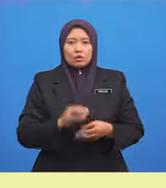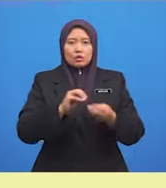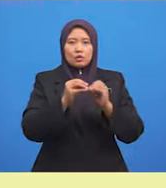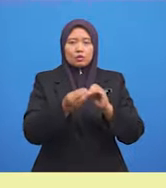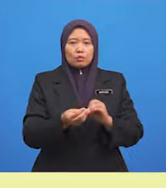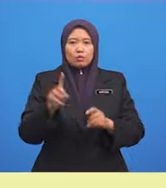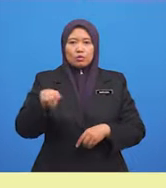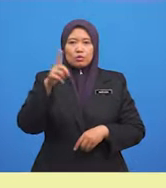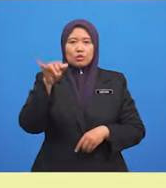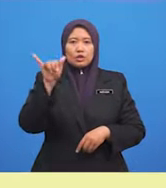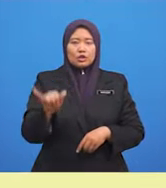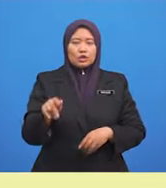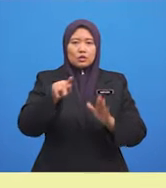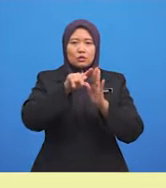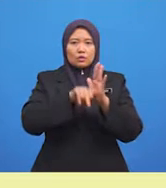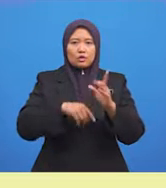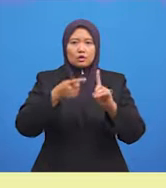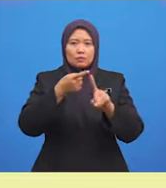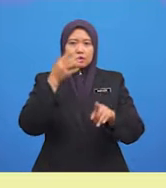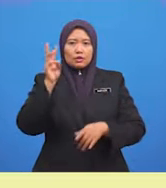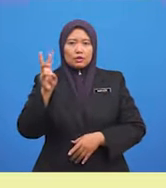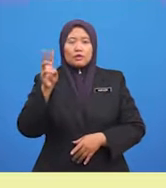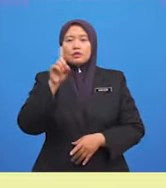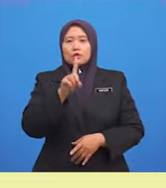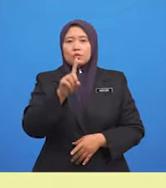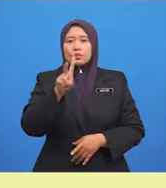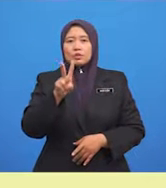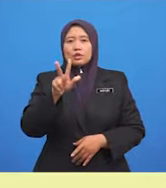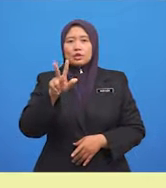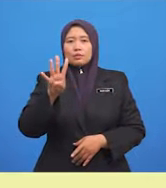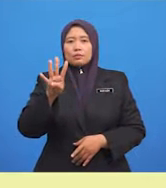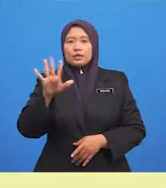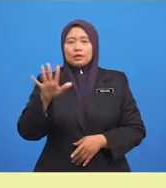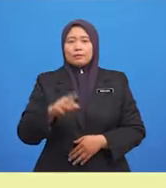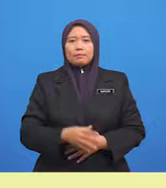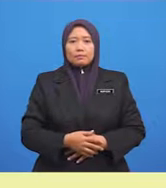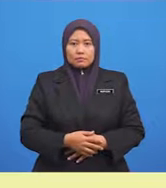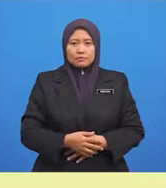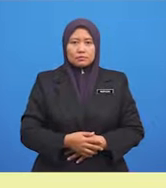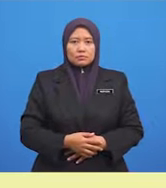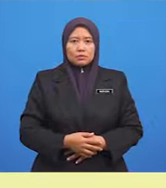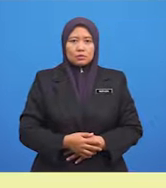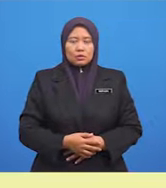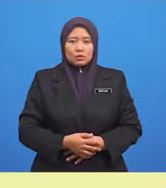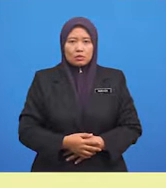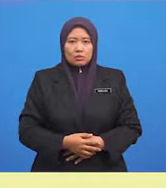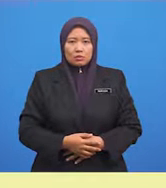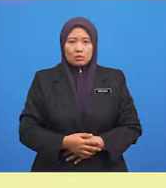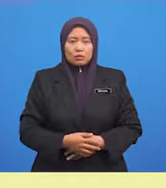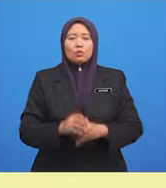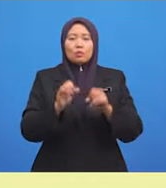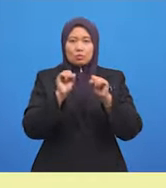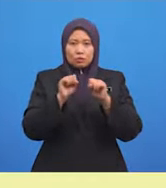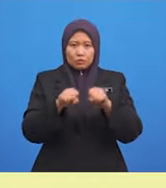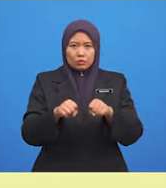Maka, nombor bulat yang kurang dari 6 ialah 1, 2, 3, 4